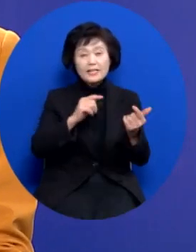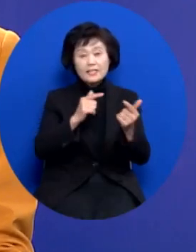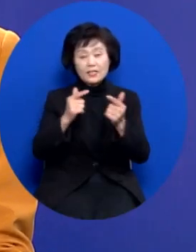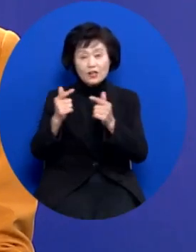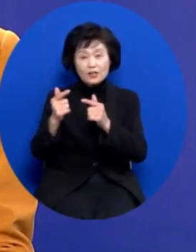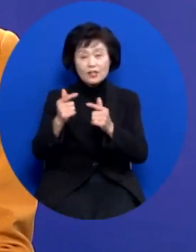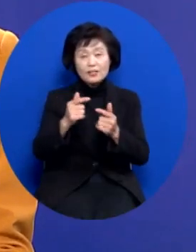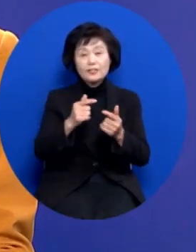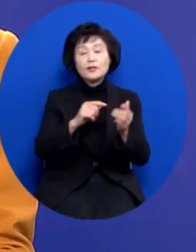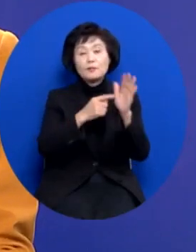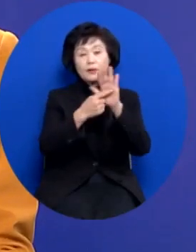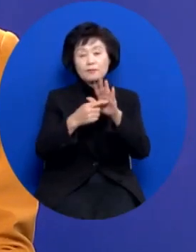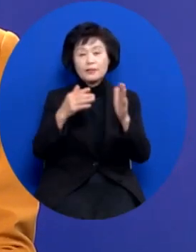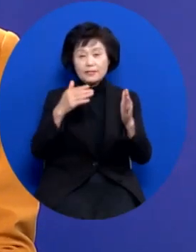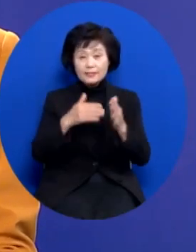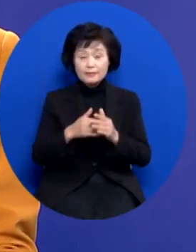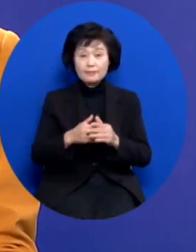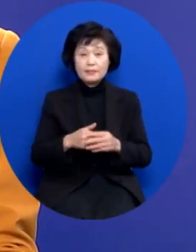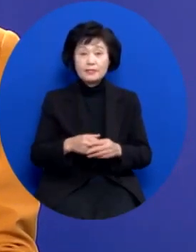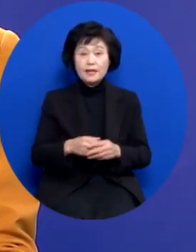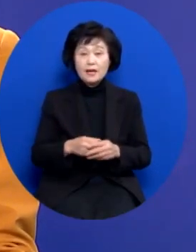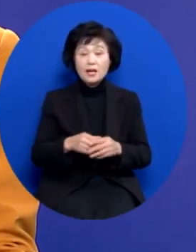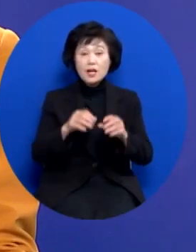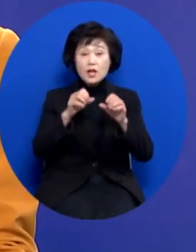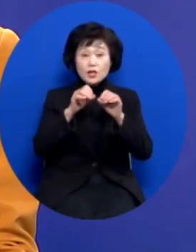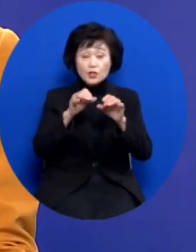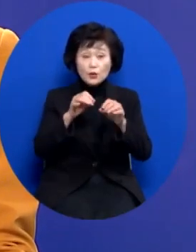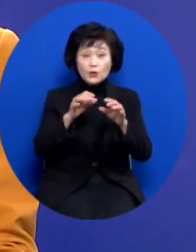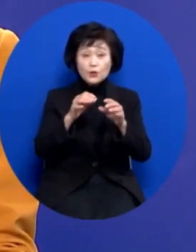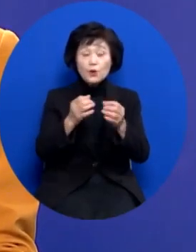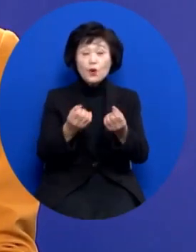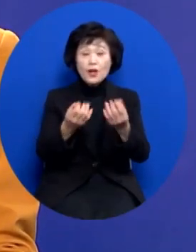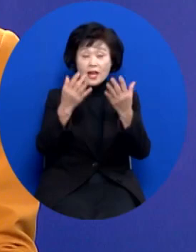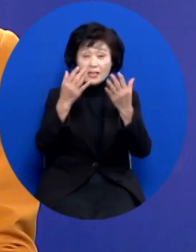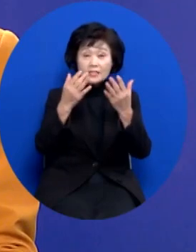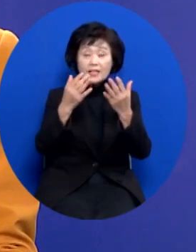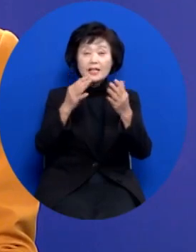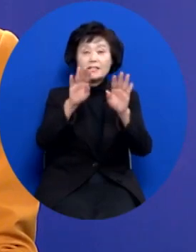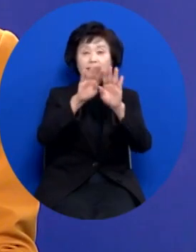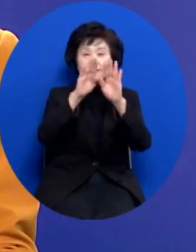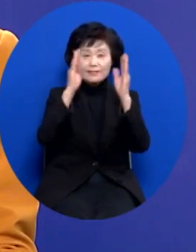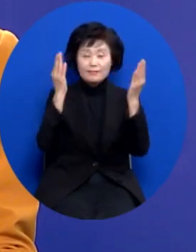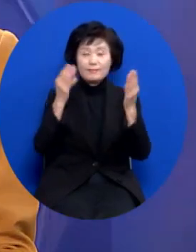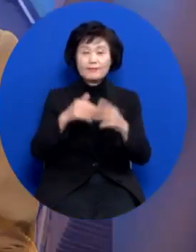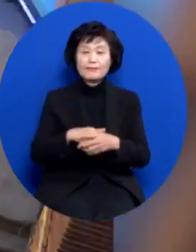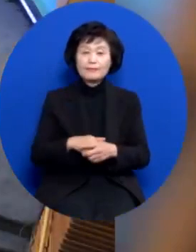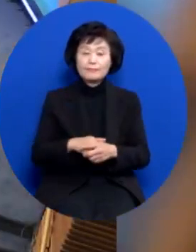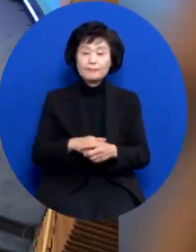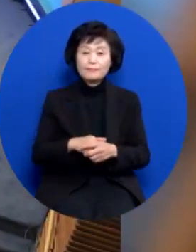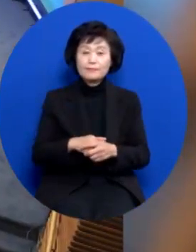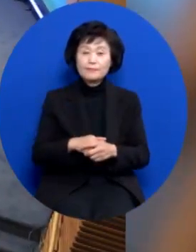한선교회가 한국교회 회복을 위한 전도 아카데미 행축 아카데미를 개최했습니다